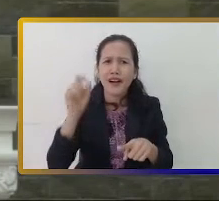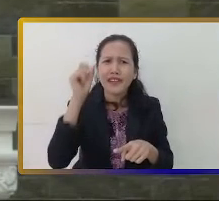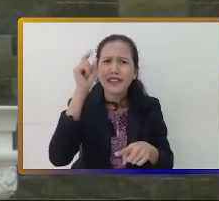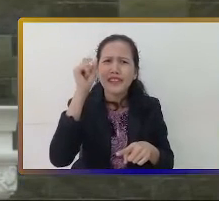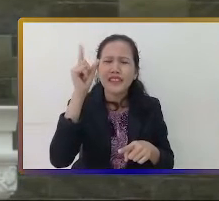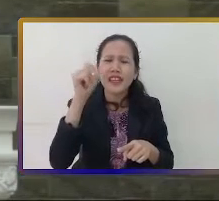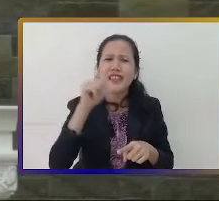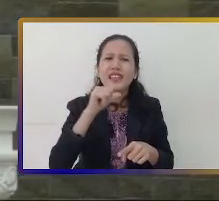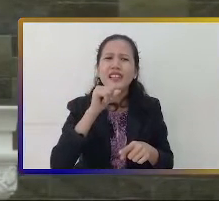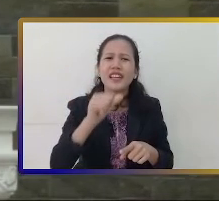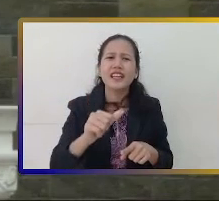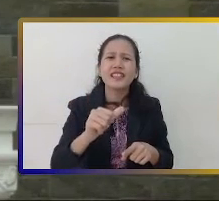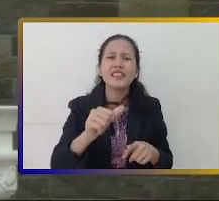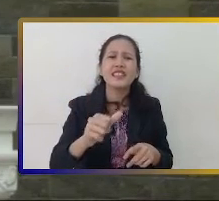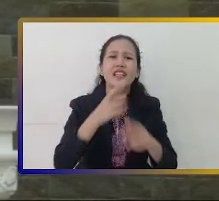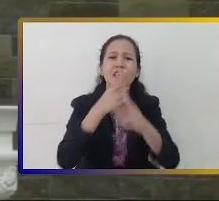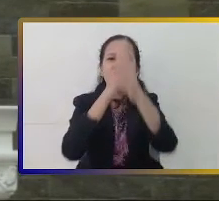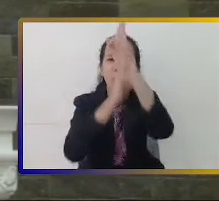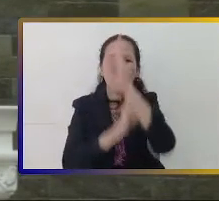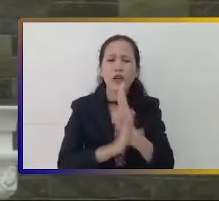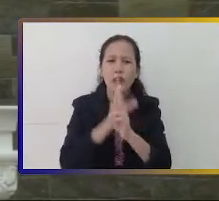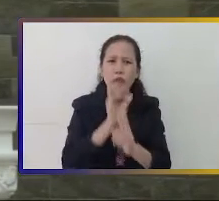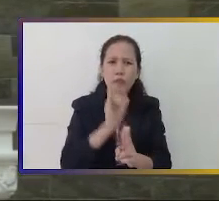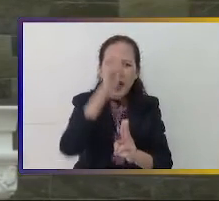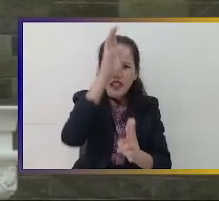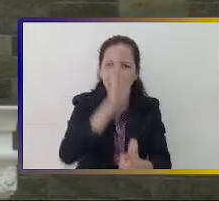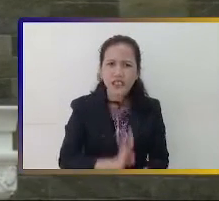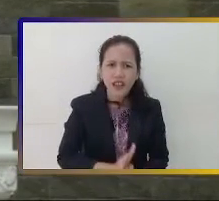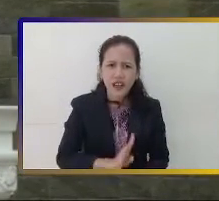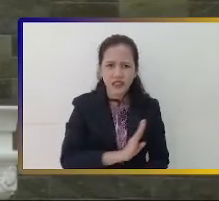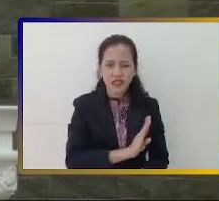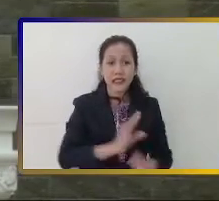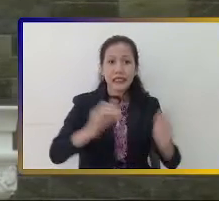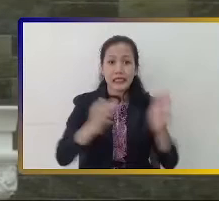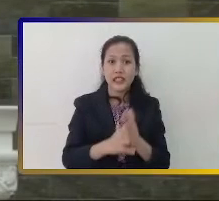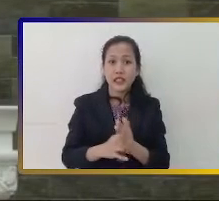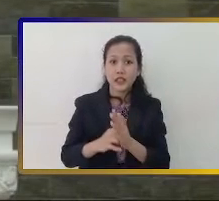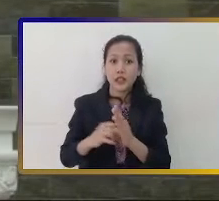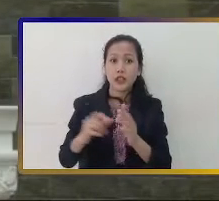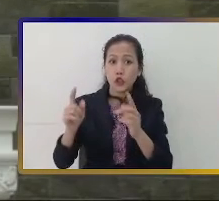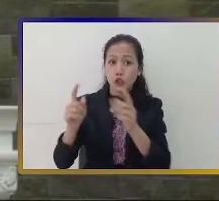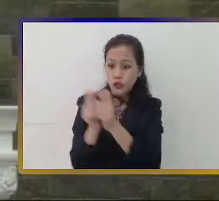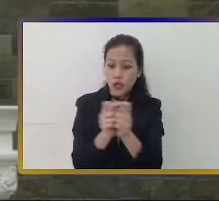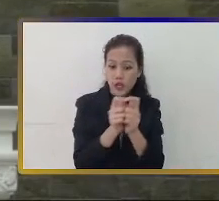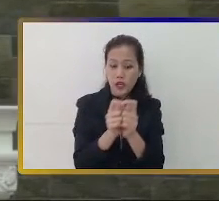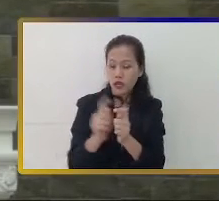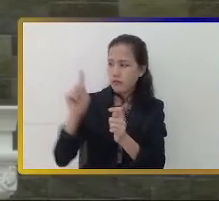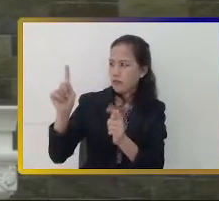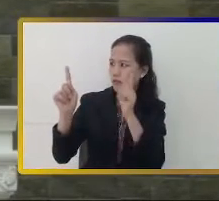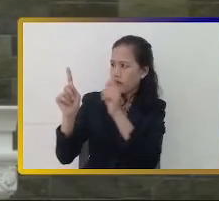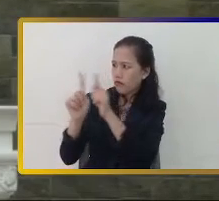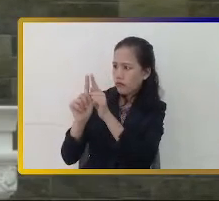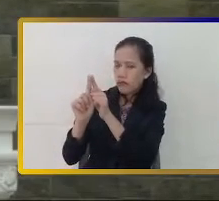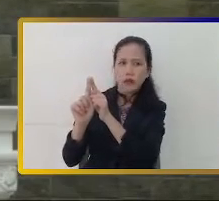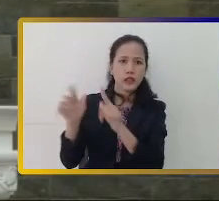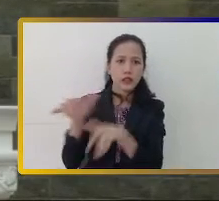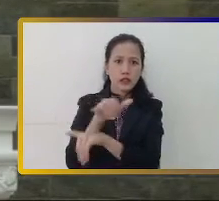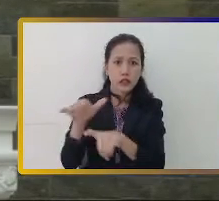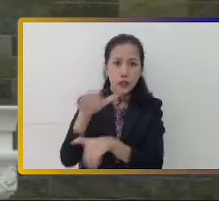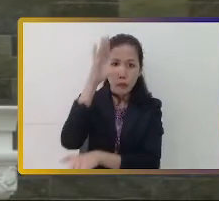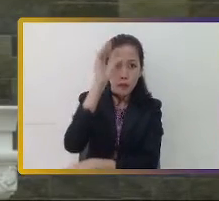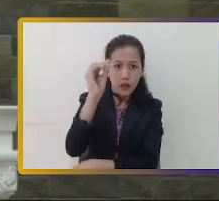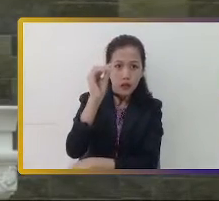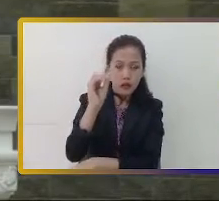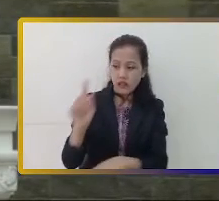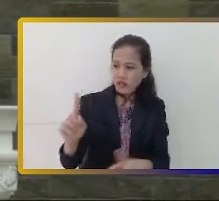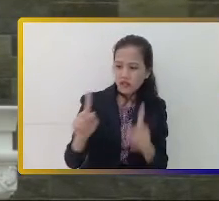Ang pagsasama ng isang lalaki at kapwa-lalaki, hindi po yung kinikilala ng Diyos. Pero ang nakakalungkot po ito, kinikilala na po yan yun